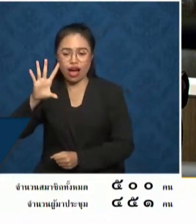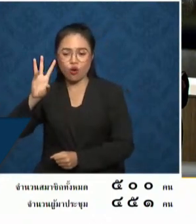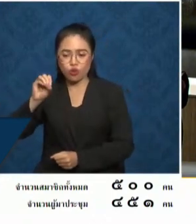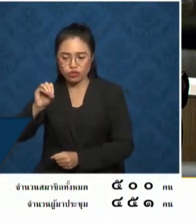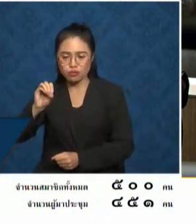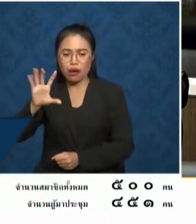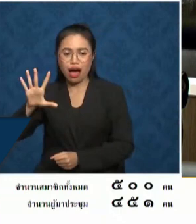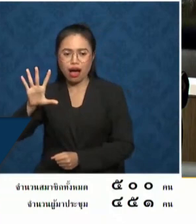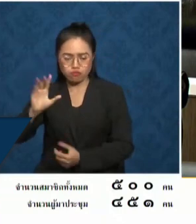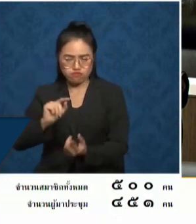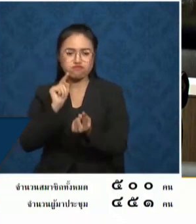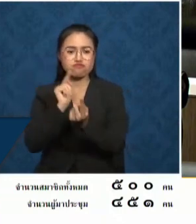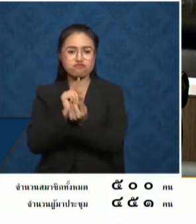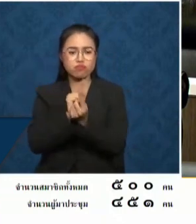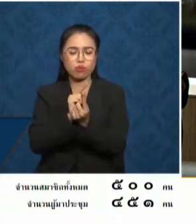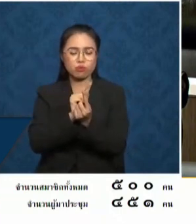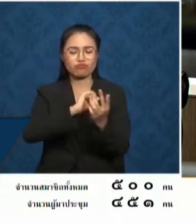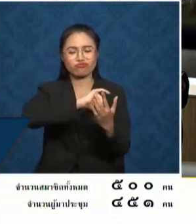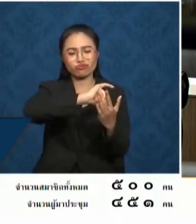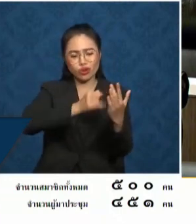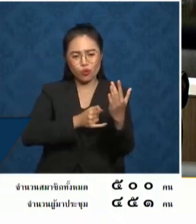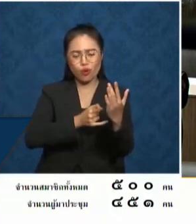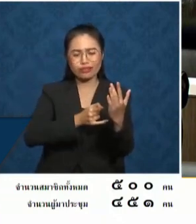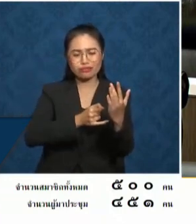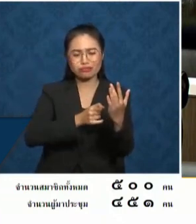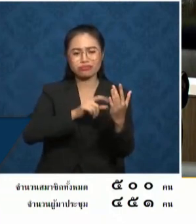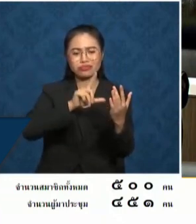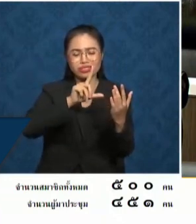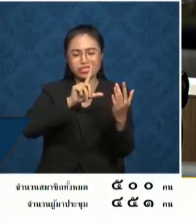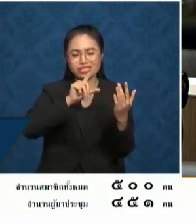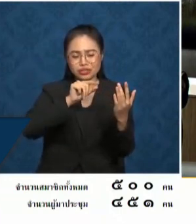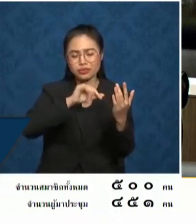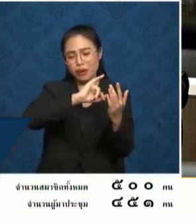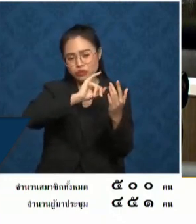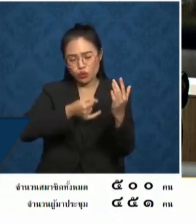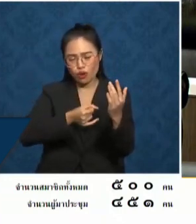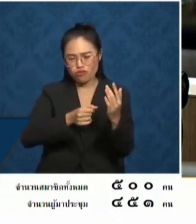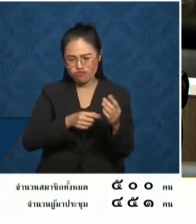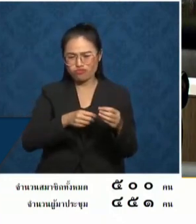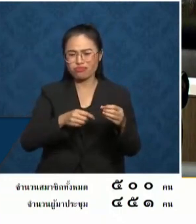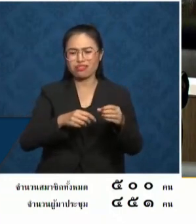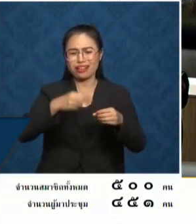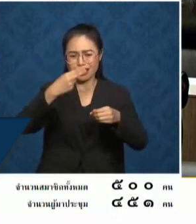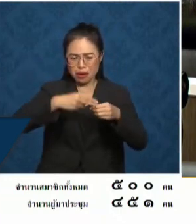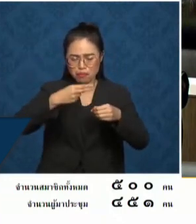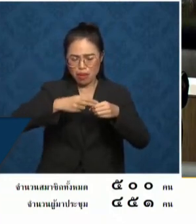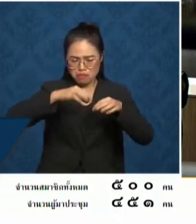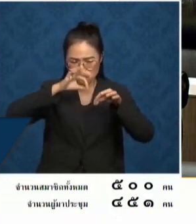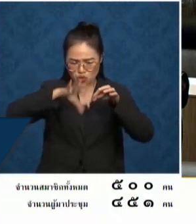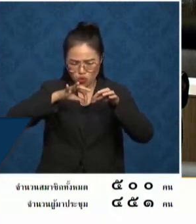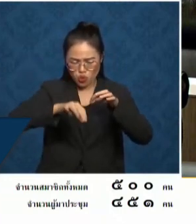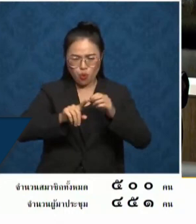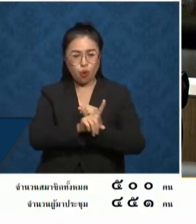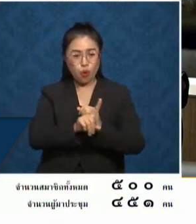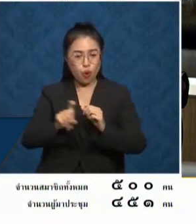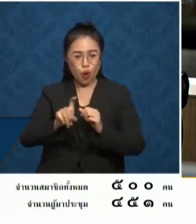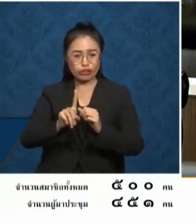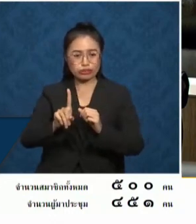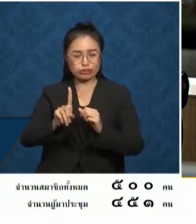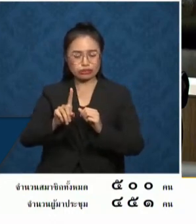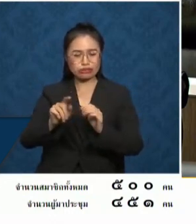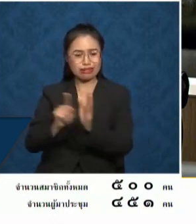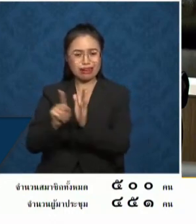ว่าใน 23จังหวัดมีน้ำมันรั่วรวม101ครั้งซึ่งแบ่งเป็นเหตุการณ์น้ำมันรั่วไหล